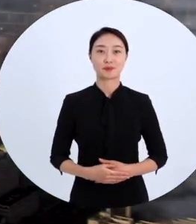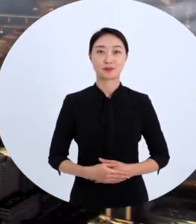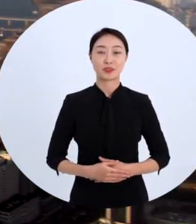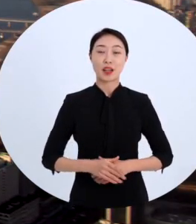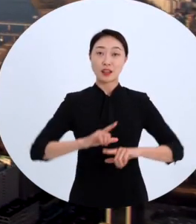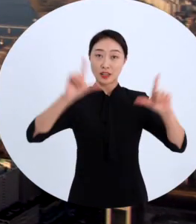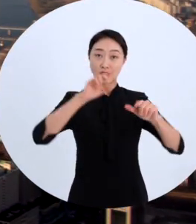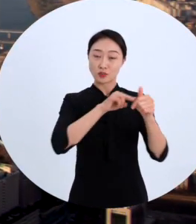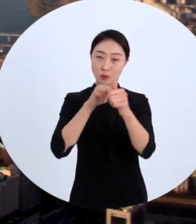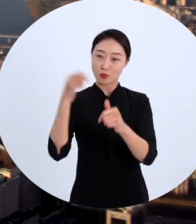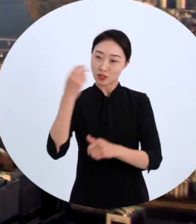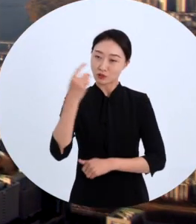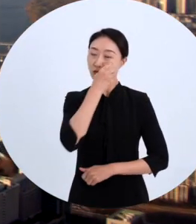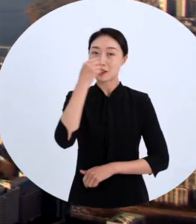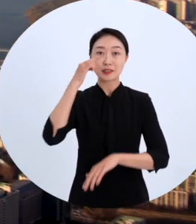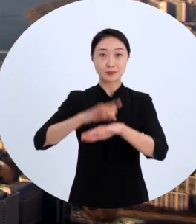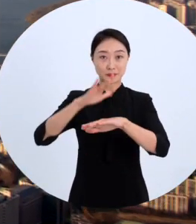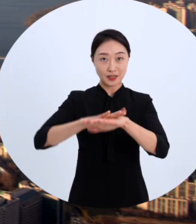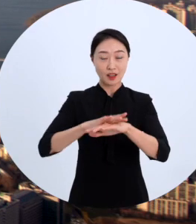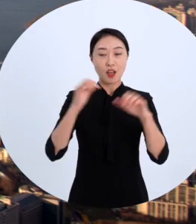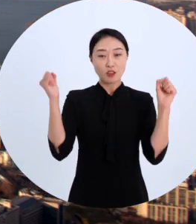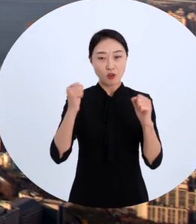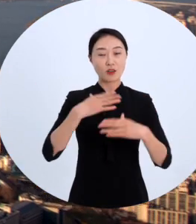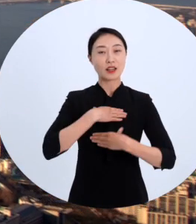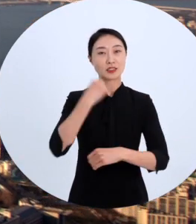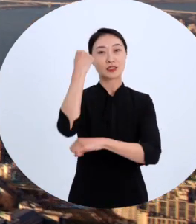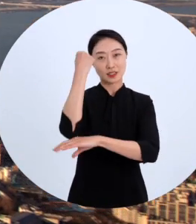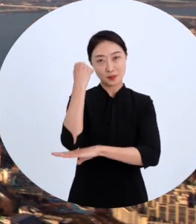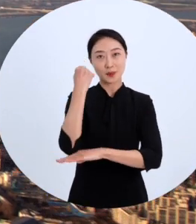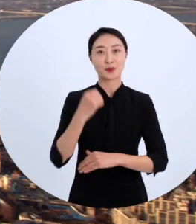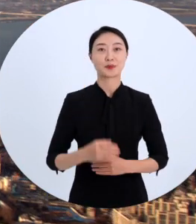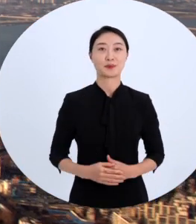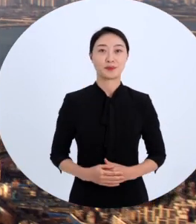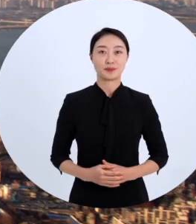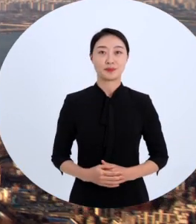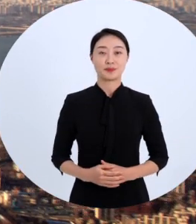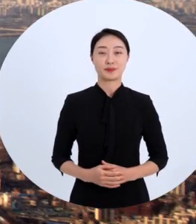필요합니다. 기상정보를 자주 확인하는 습관, 겨울철 안전의 시작입니다.